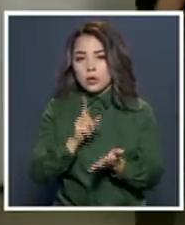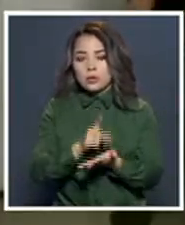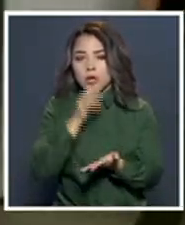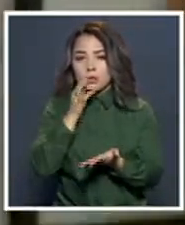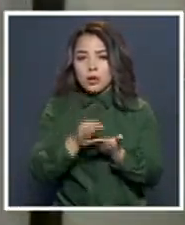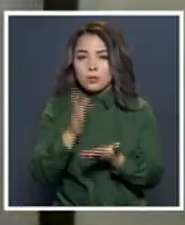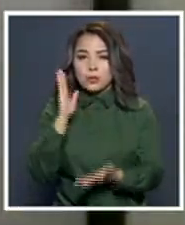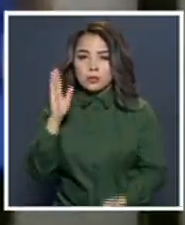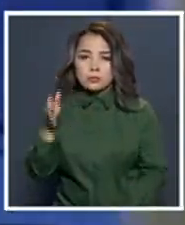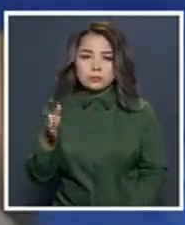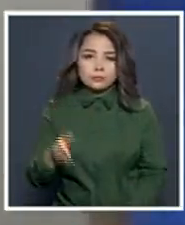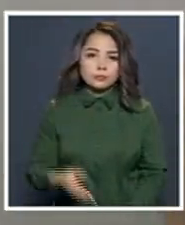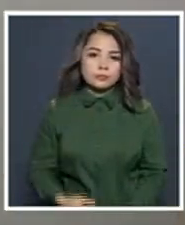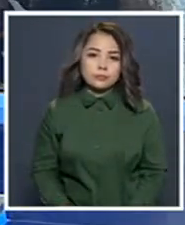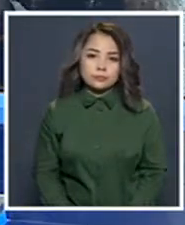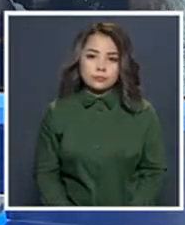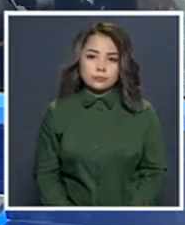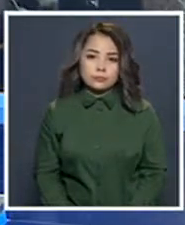бастаған.